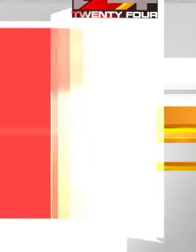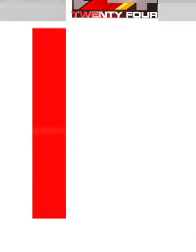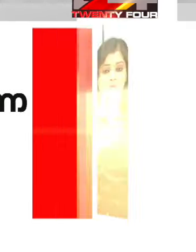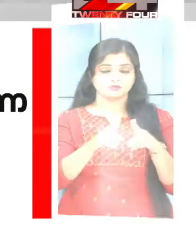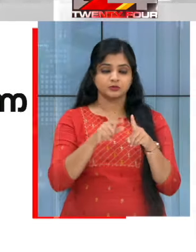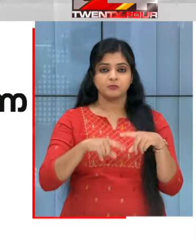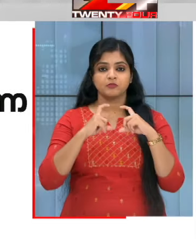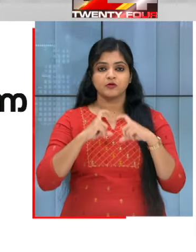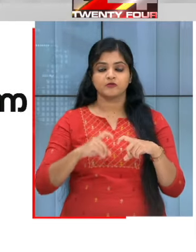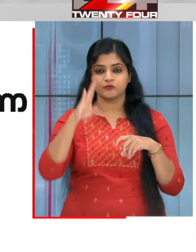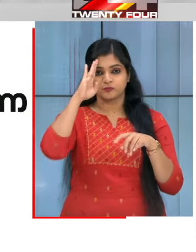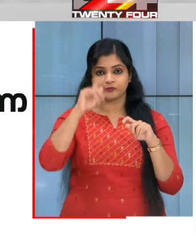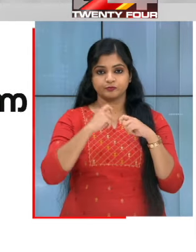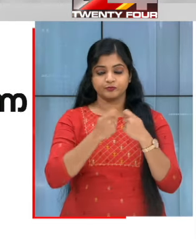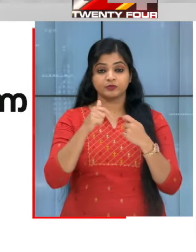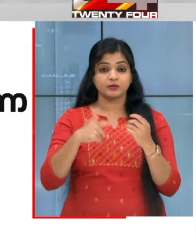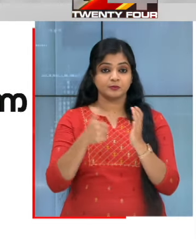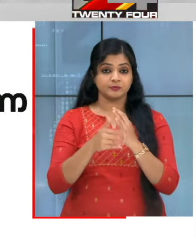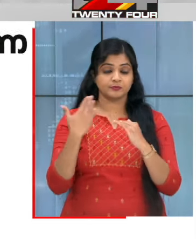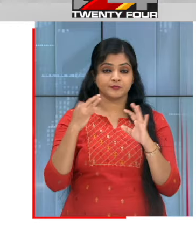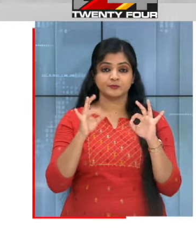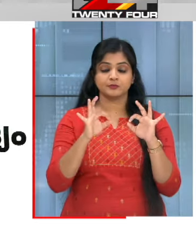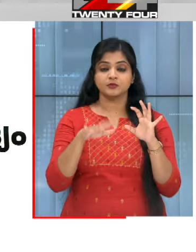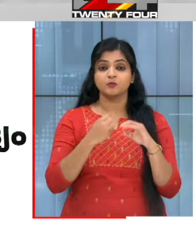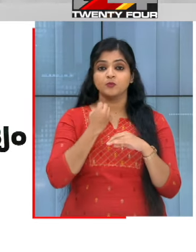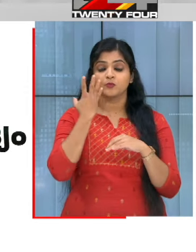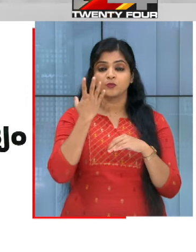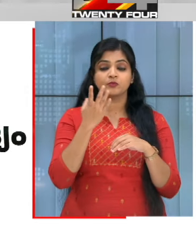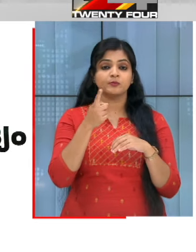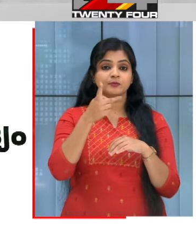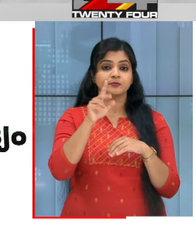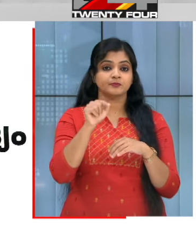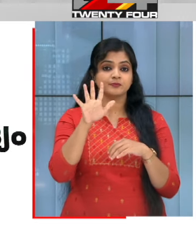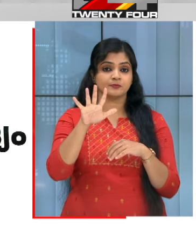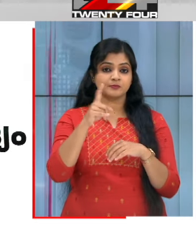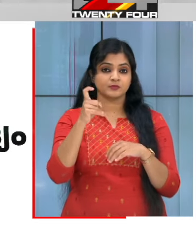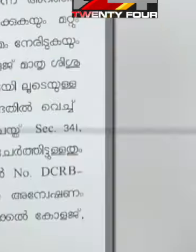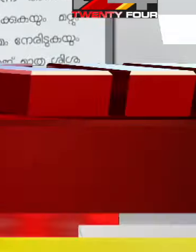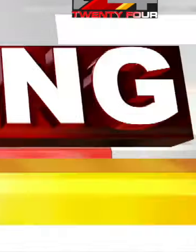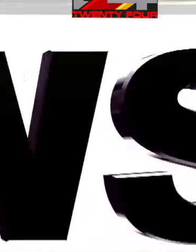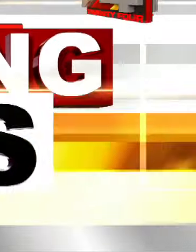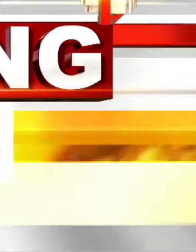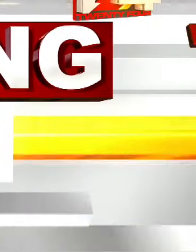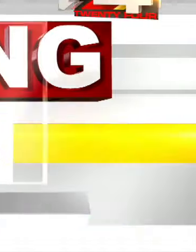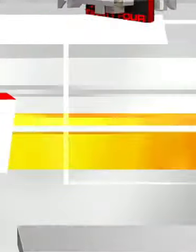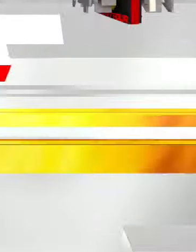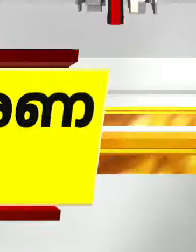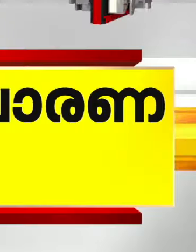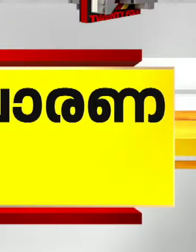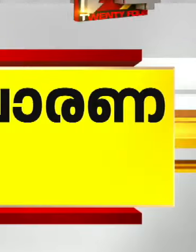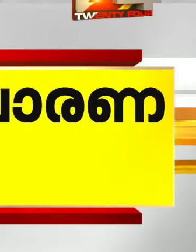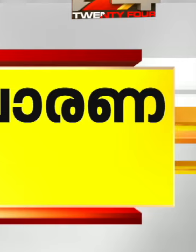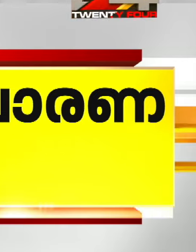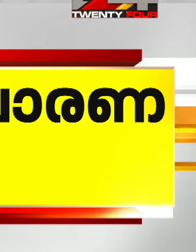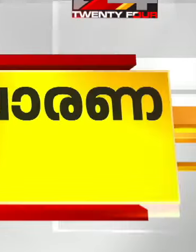സ്ഥിരീകരിക്കുകയാണ്. ഈ മാസം 10-ാം തീയതി പുലർച്ചെ 12:57 ഈ മെഡിക്കൽ കോളേജിലെ മാതൃ ശിശു സംരക്ഷണ കേന്ദ്രത്തിന്റെ